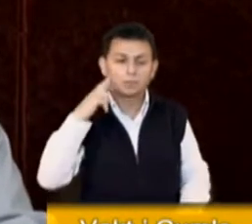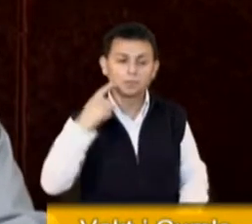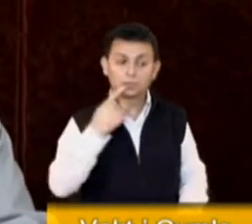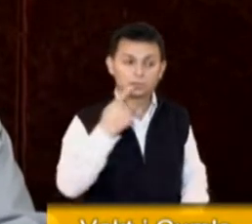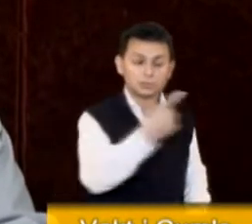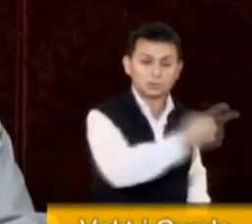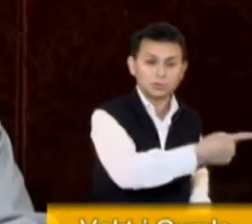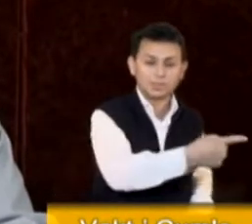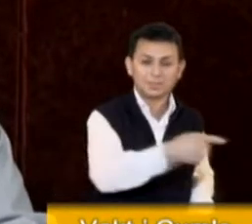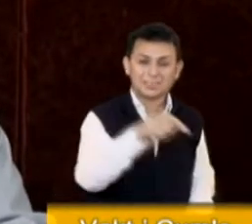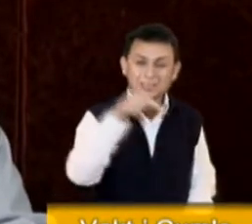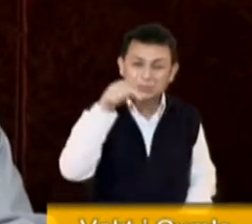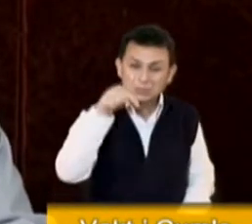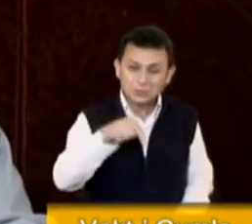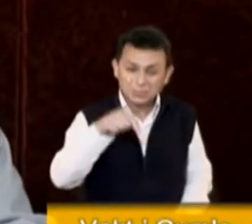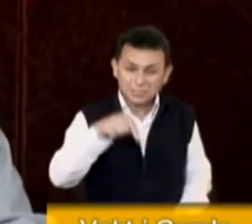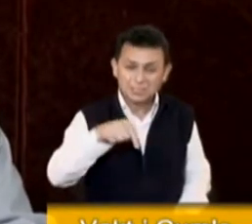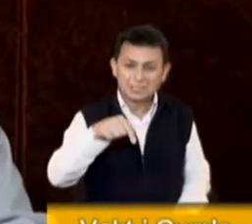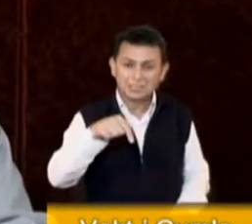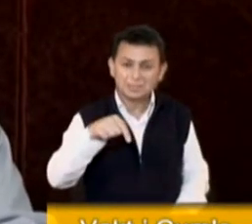bir ihtiyacımız yok ama